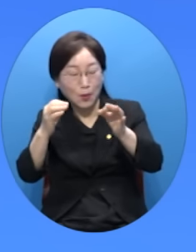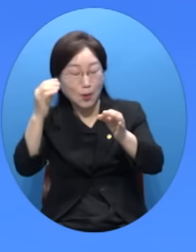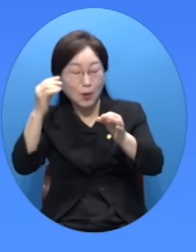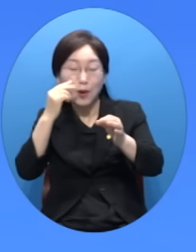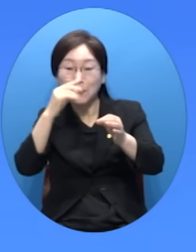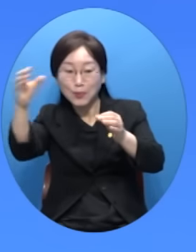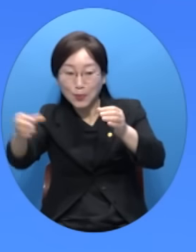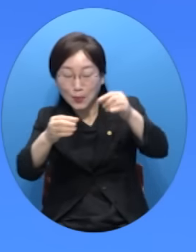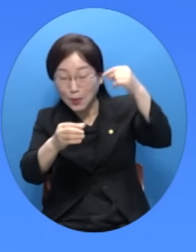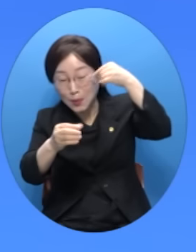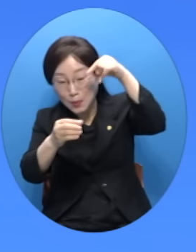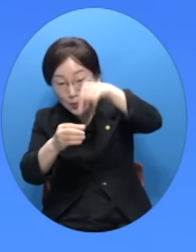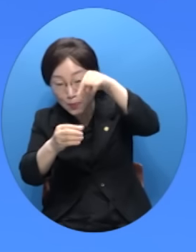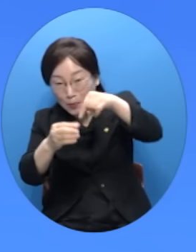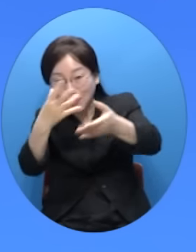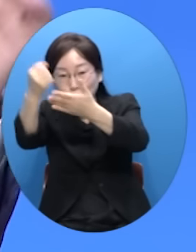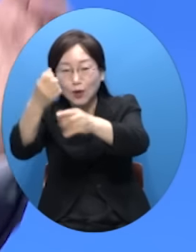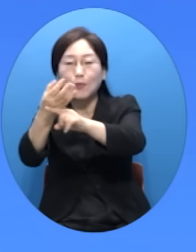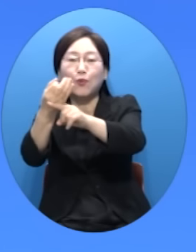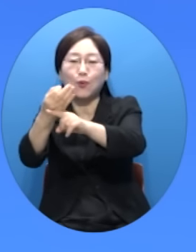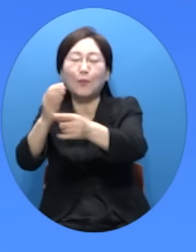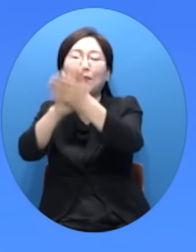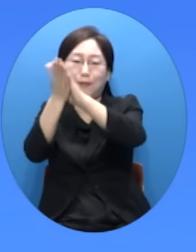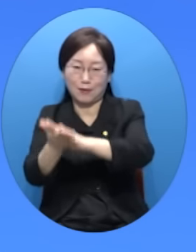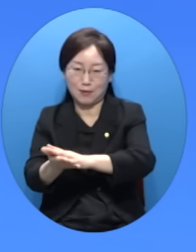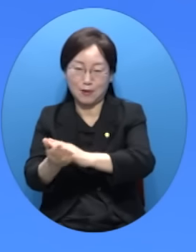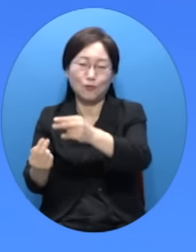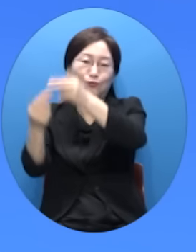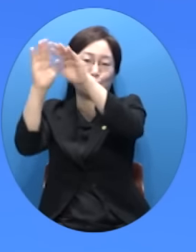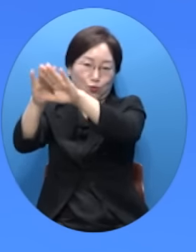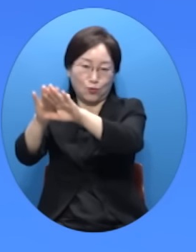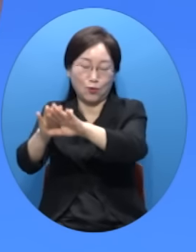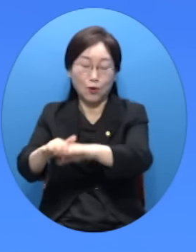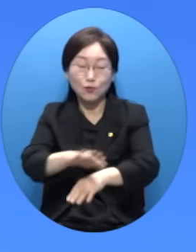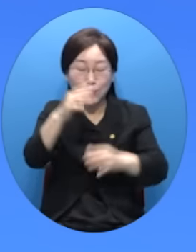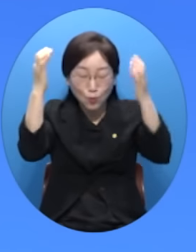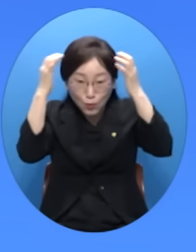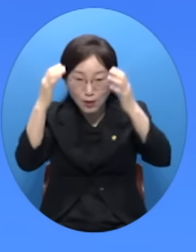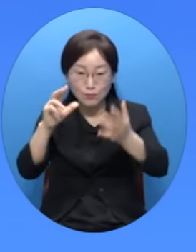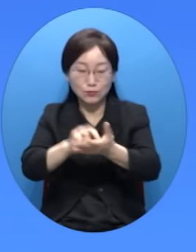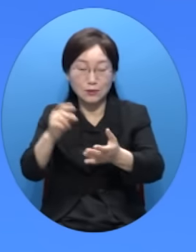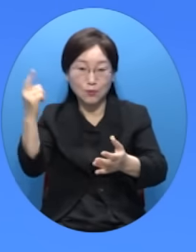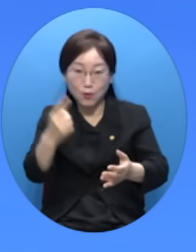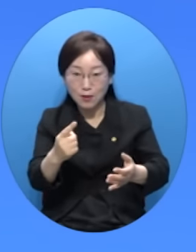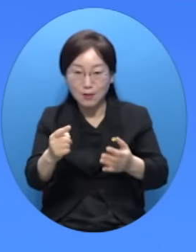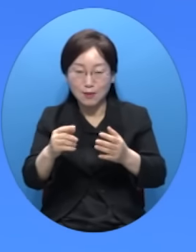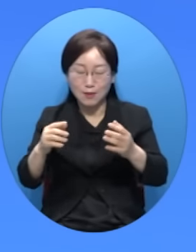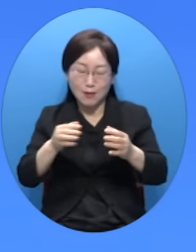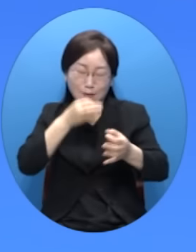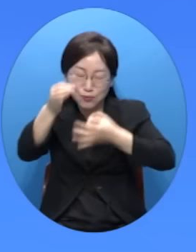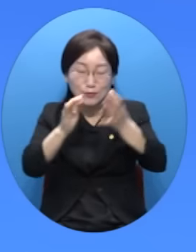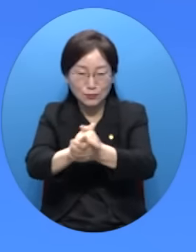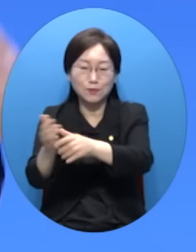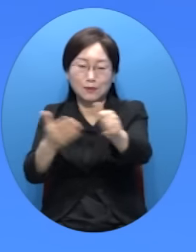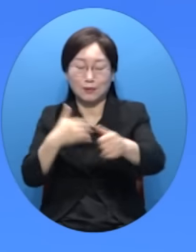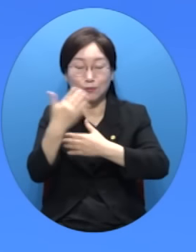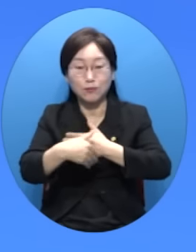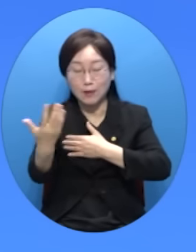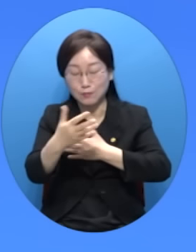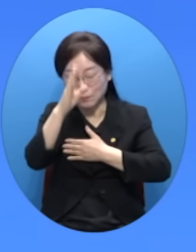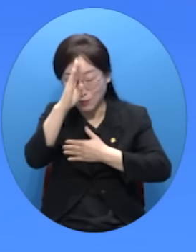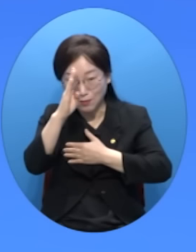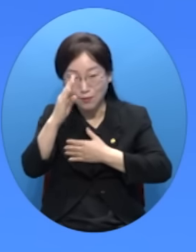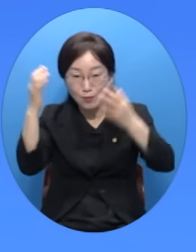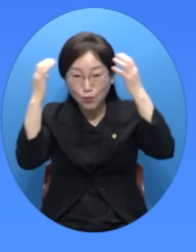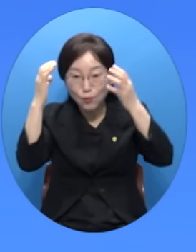보석들로 변화가 되어 있을 것입니다. 고난의 때 부르짖으시기 바랍니다. 문제를 만났을 때 부르짖으시기 바랍니다. 몸이 아플 때, 병들어서 고통